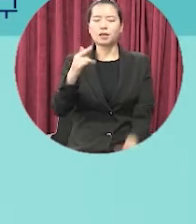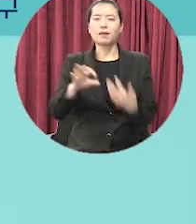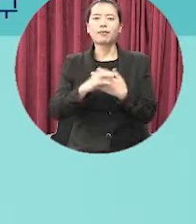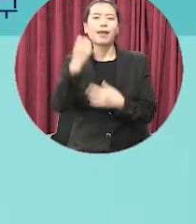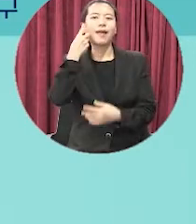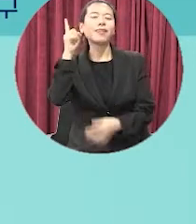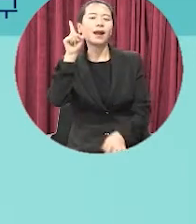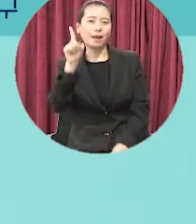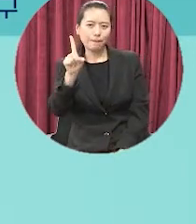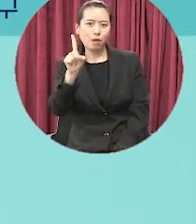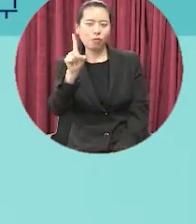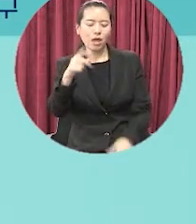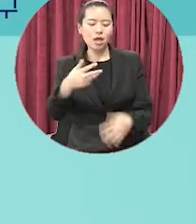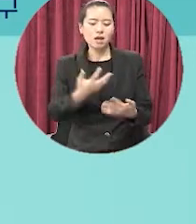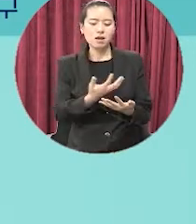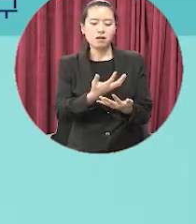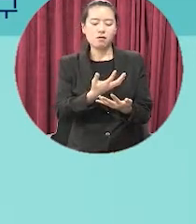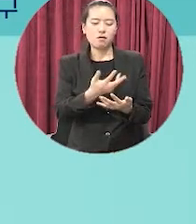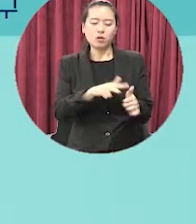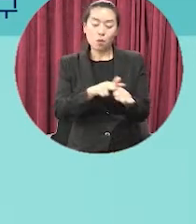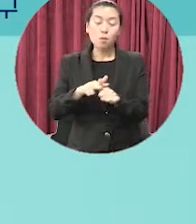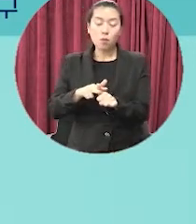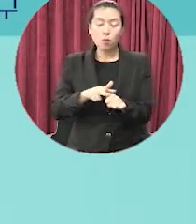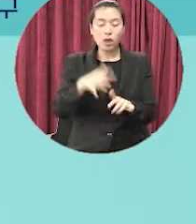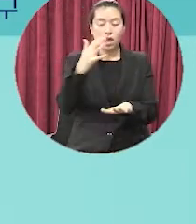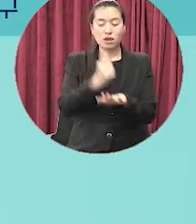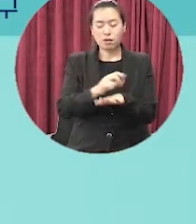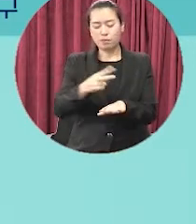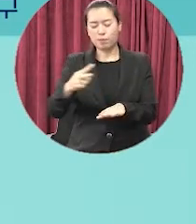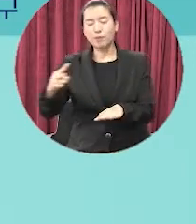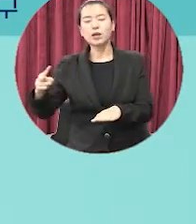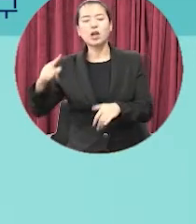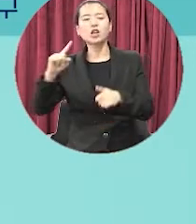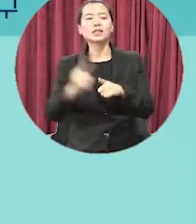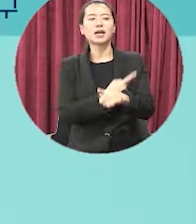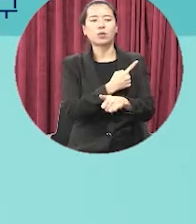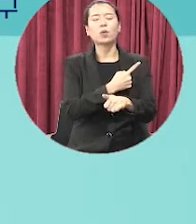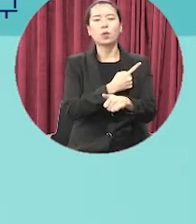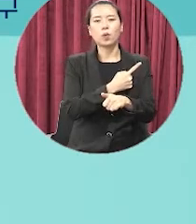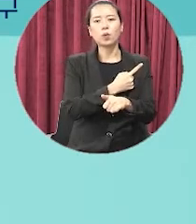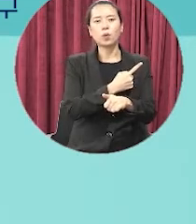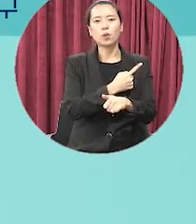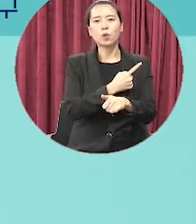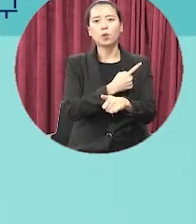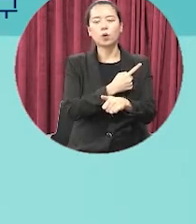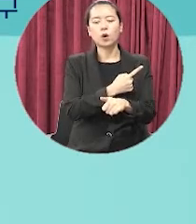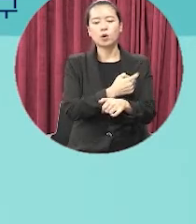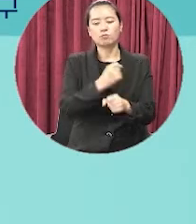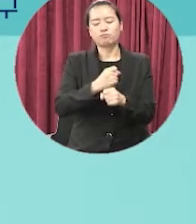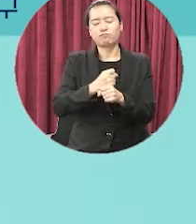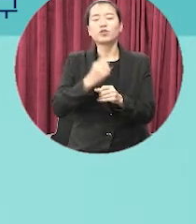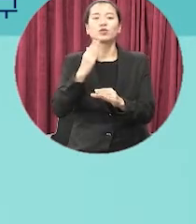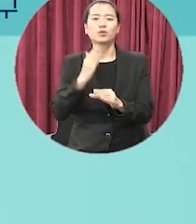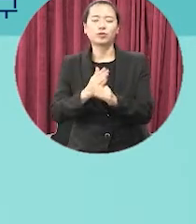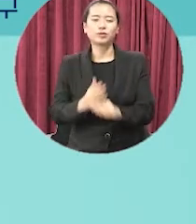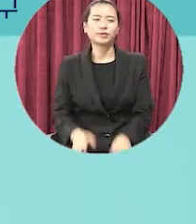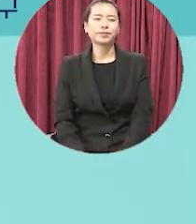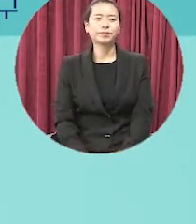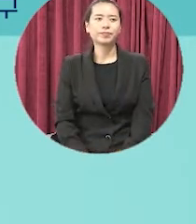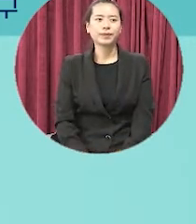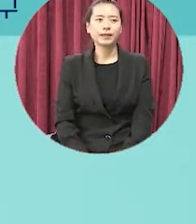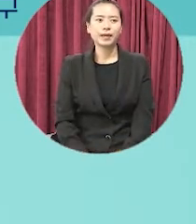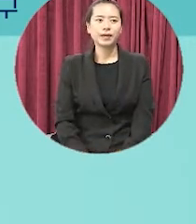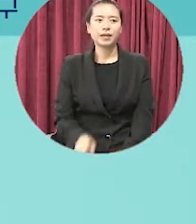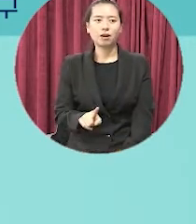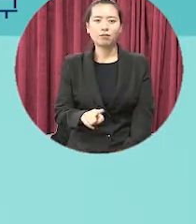다니엘 로 변화하고 있어서 이제 20세 기반 들이 이런 자동업데이트 도입이 되서 활용하고 있답니다 그래서 이러한